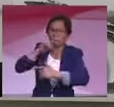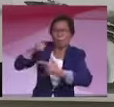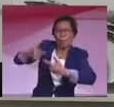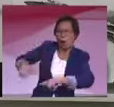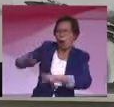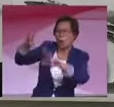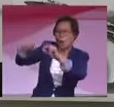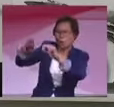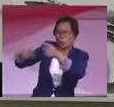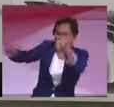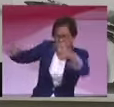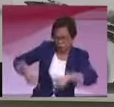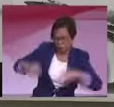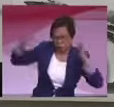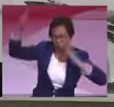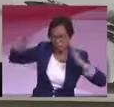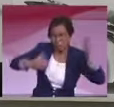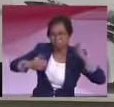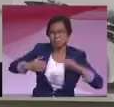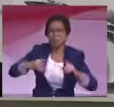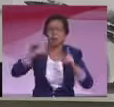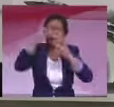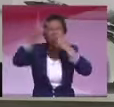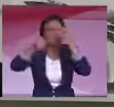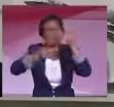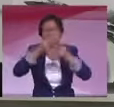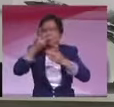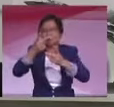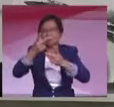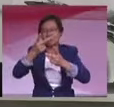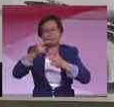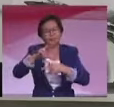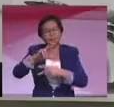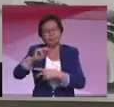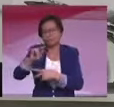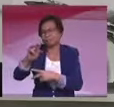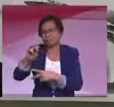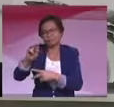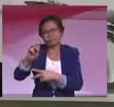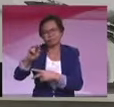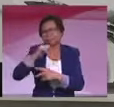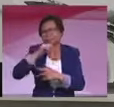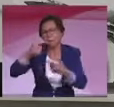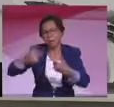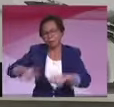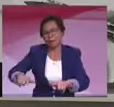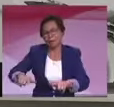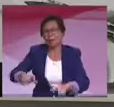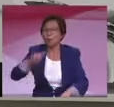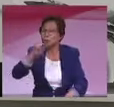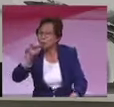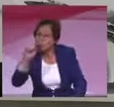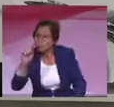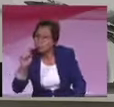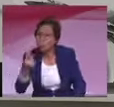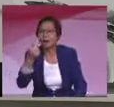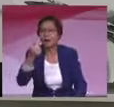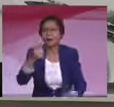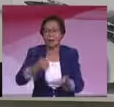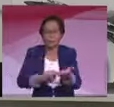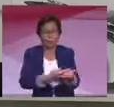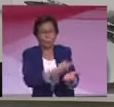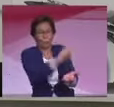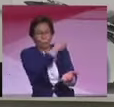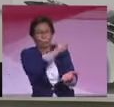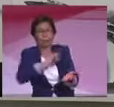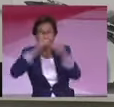masuk ke negara kita. Untuk pelancongan masih lagi tidak dibenarkan. Cuma minggu lepas saya